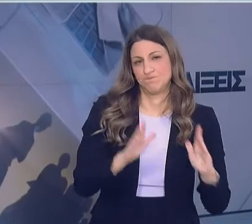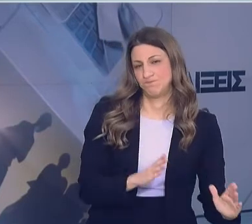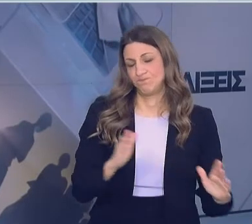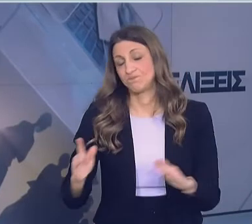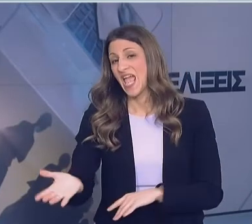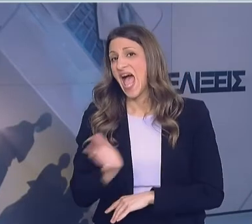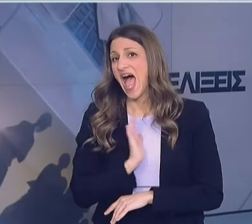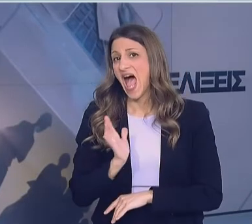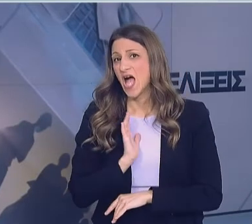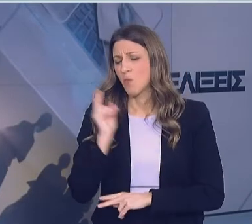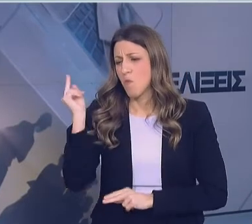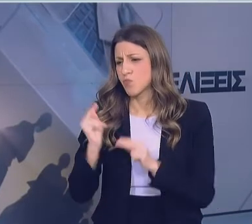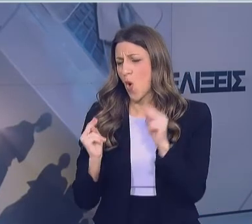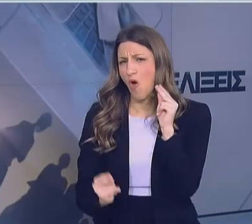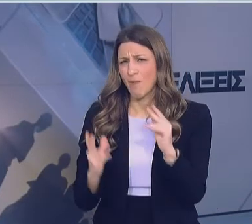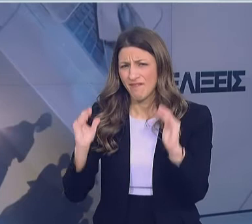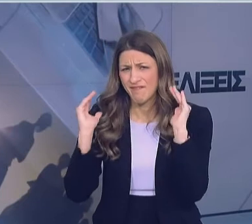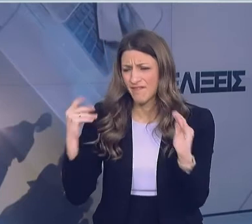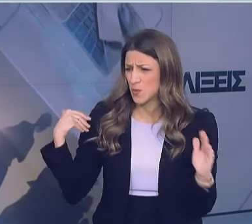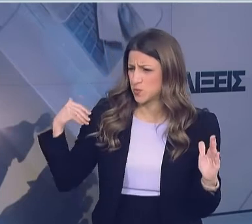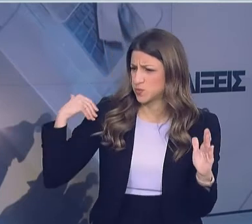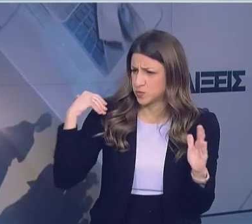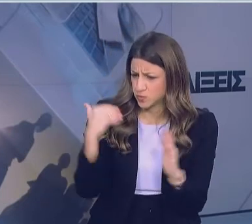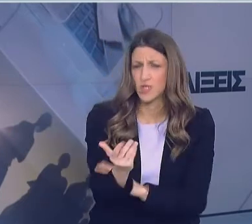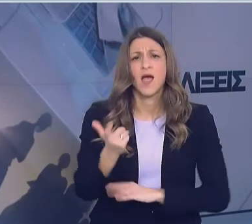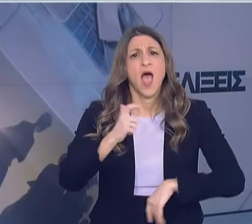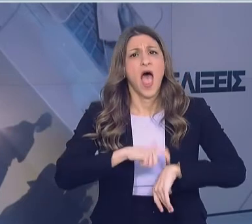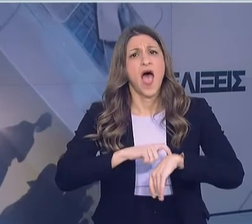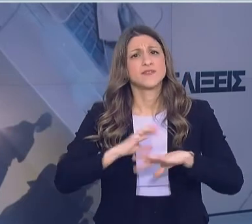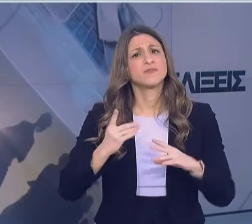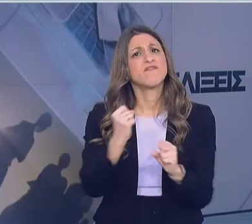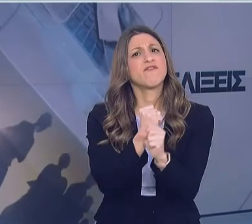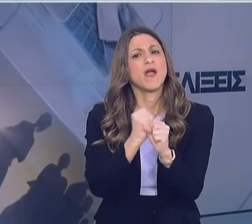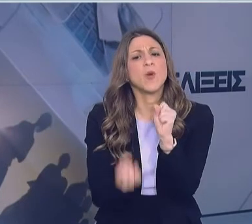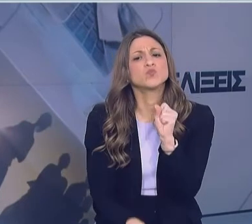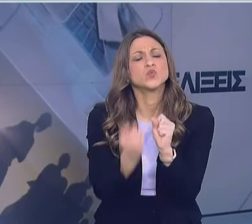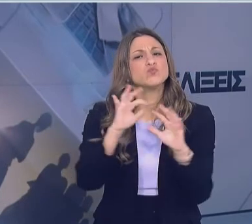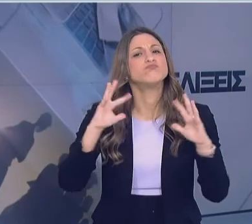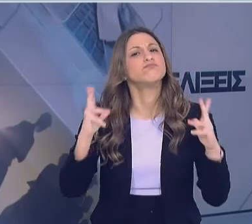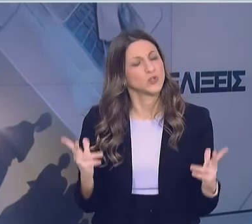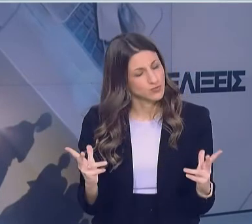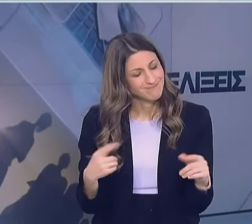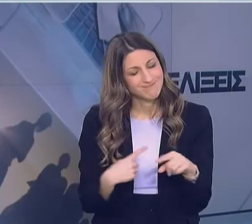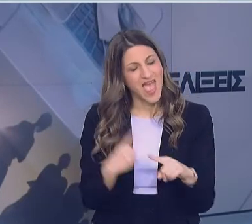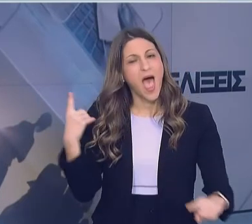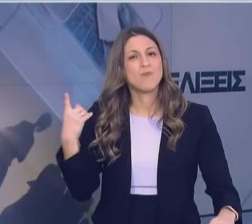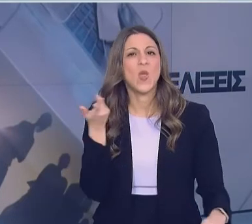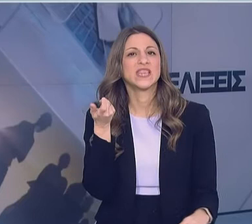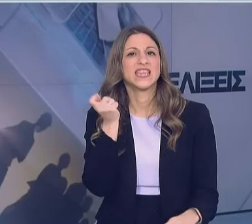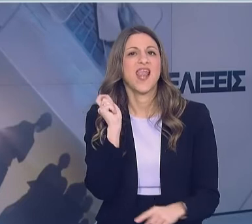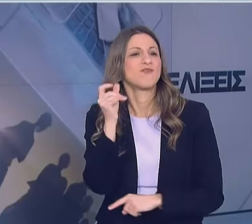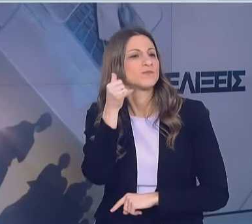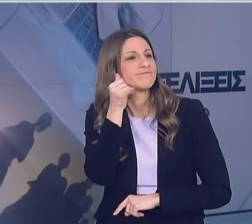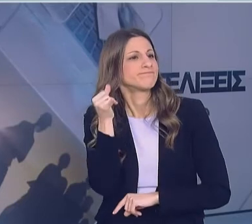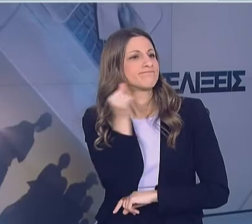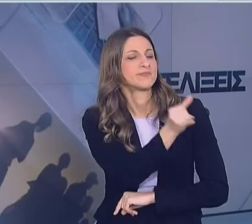υπενθυμίσω ότι σήμερα έχουν τη δυνατότητα να ανανεώσουν τις συνταγές τους για φάρμακα και αναλώσιμα μέσω ενός απλού τηλεφωνήματος στο